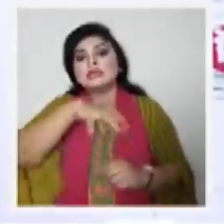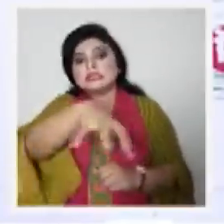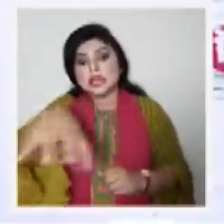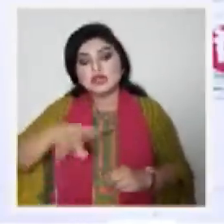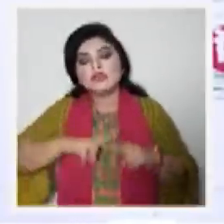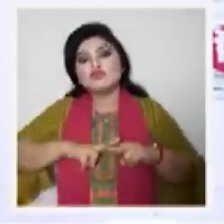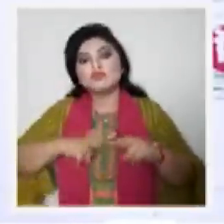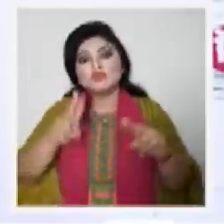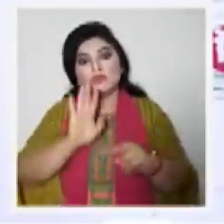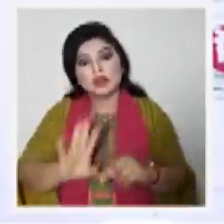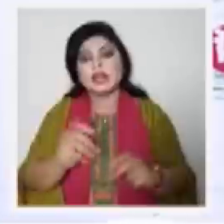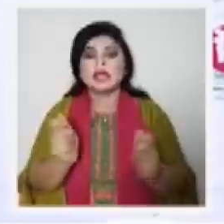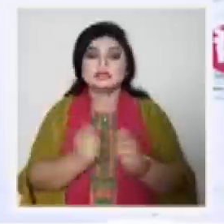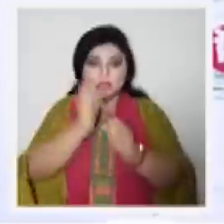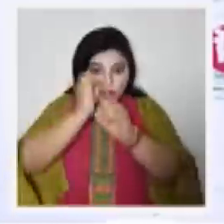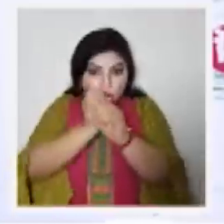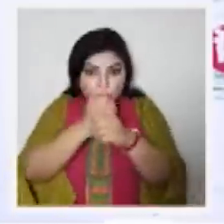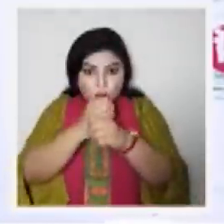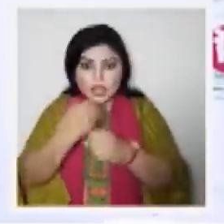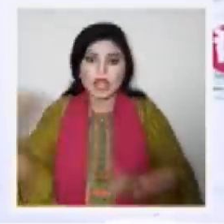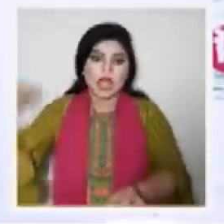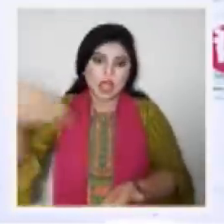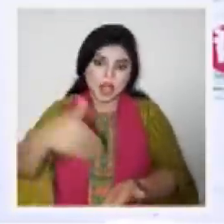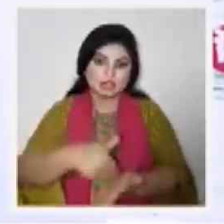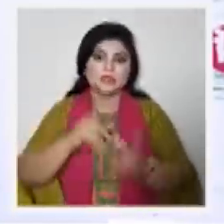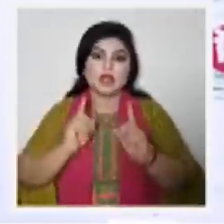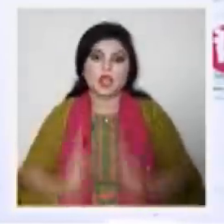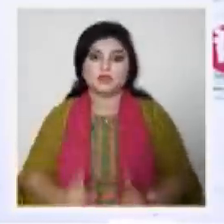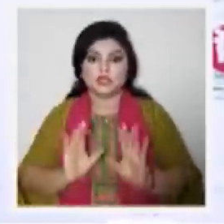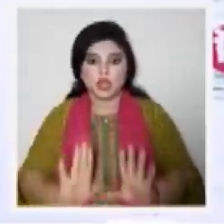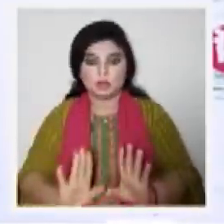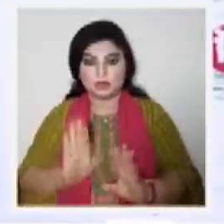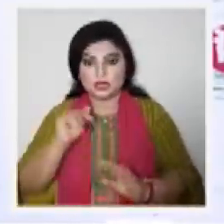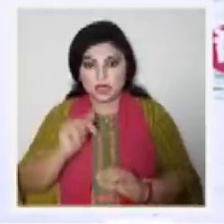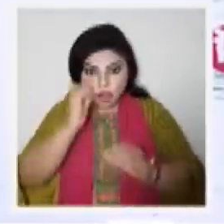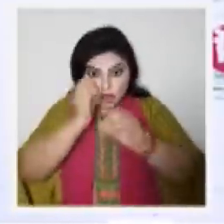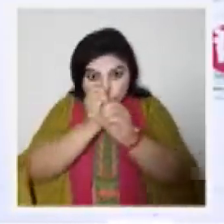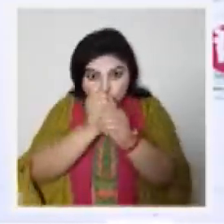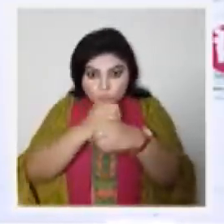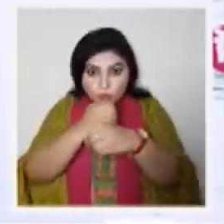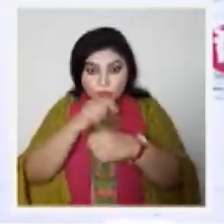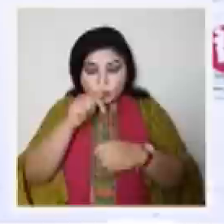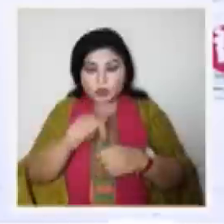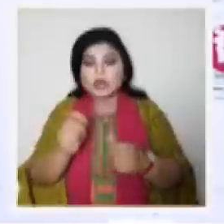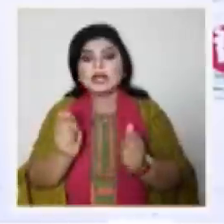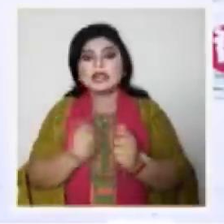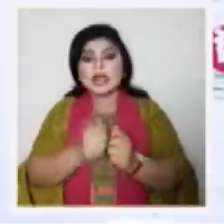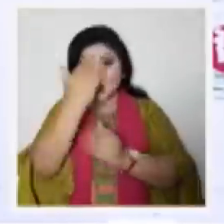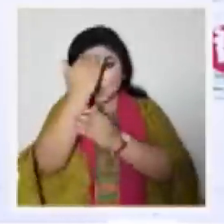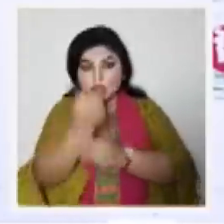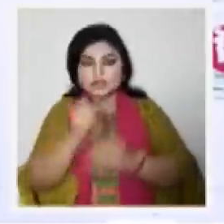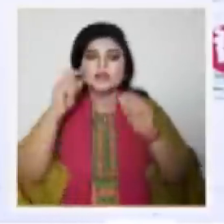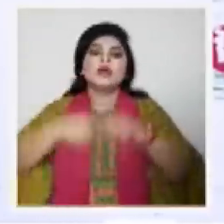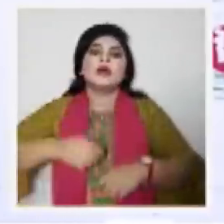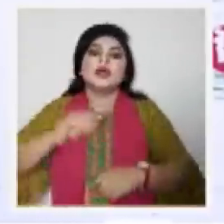প্রত্যেক উপজেলা, জেলা এবং শহর সব জায়গায় নমুনা সংগ্রহের ব্যবস্থা আছে। আপনারা নমুনা দিতে